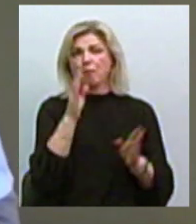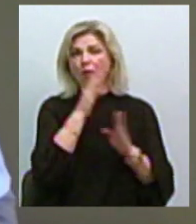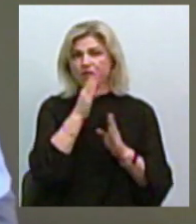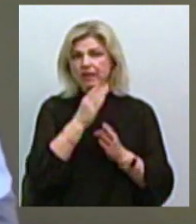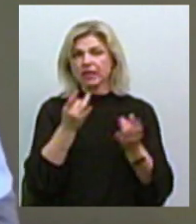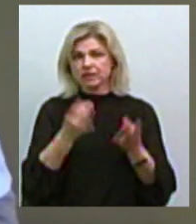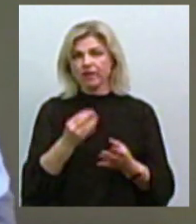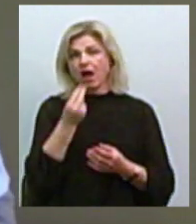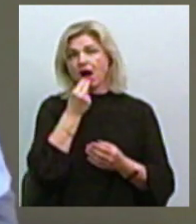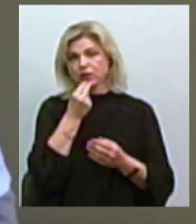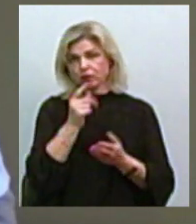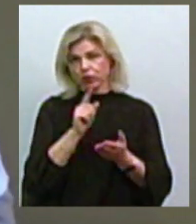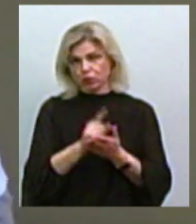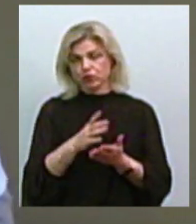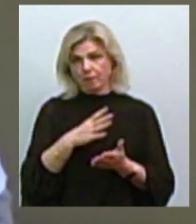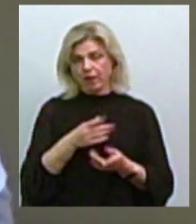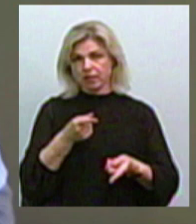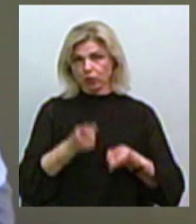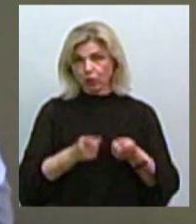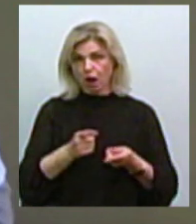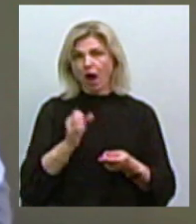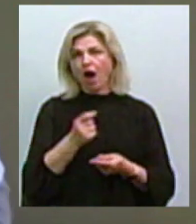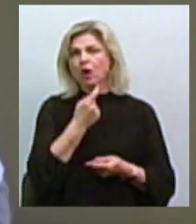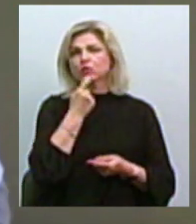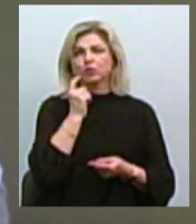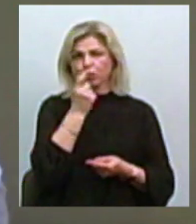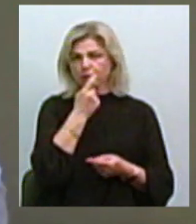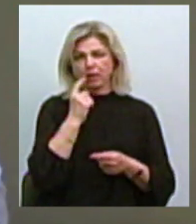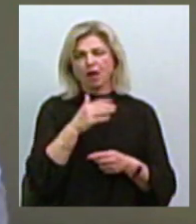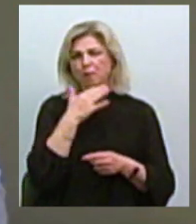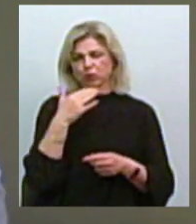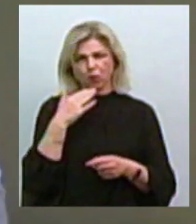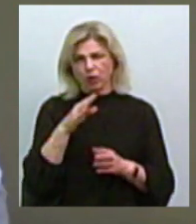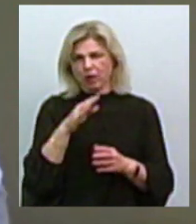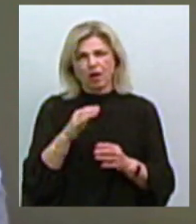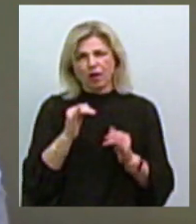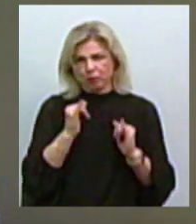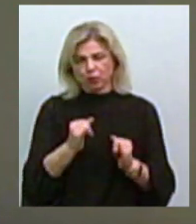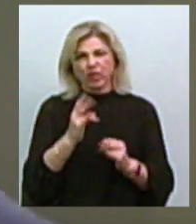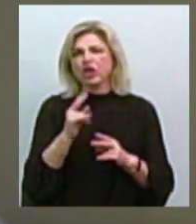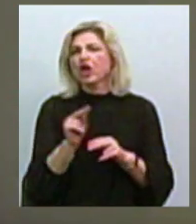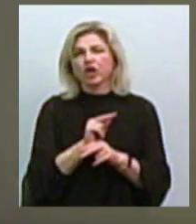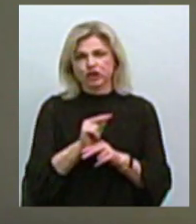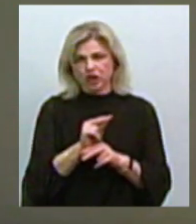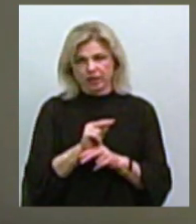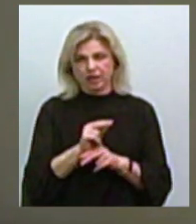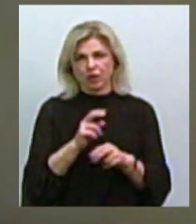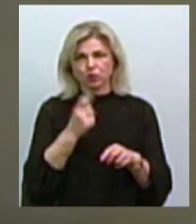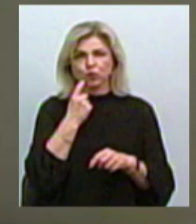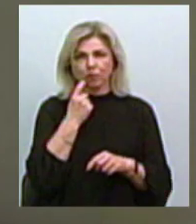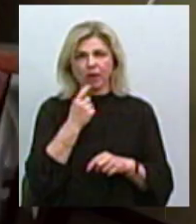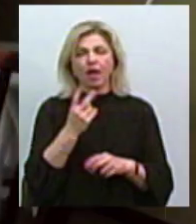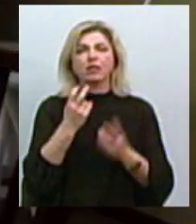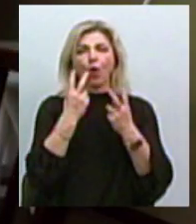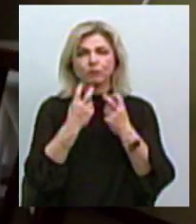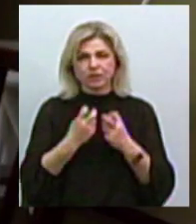харчування повинно бути більш натуральне, але багато запущених. На обстеження направляємо, на